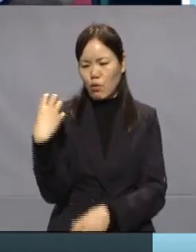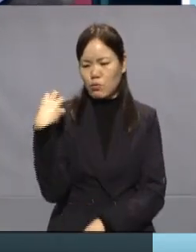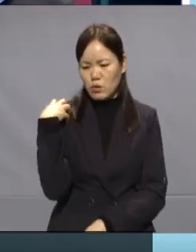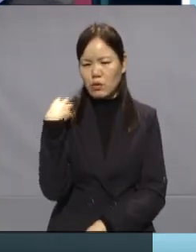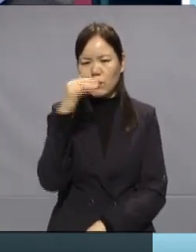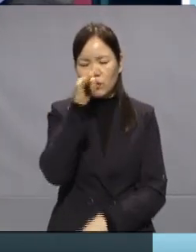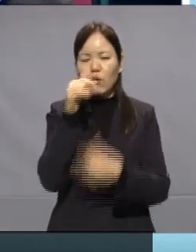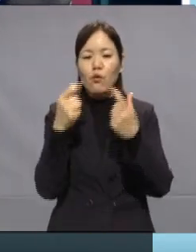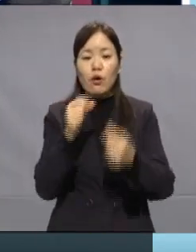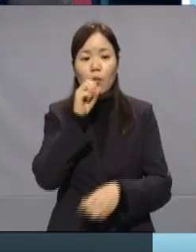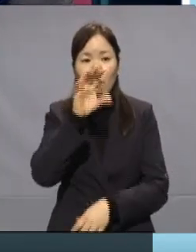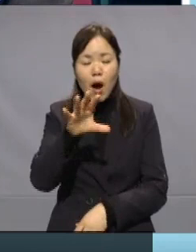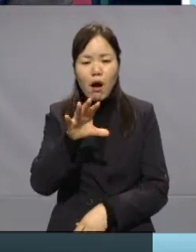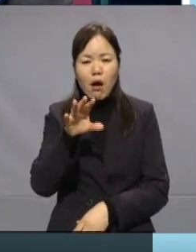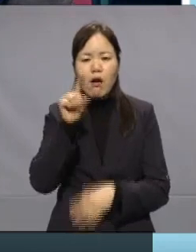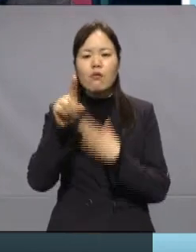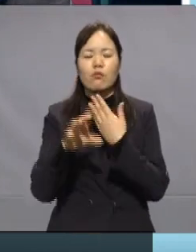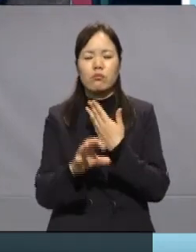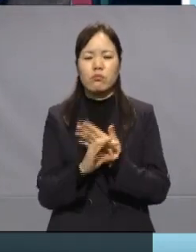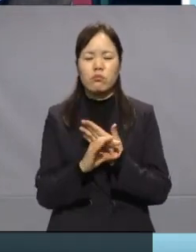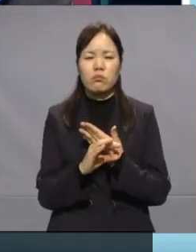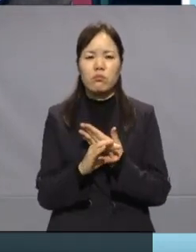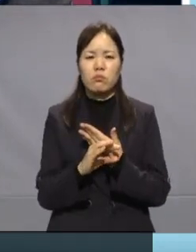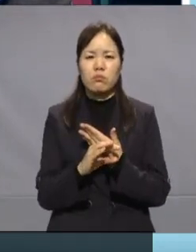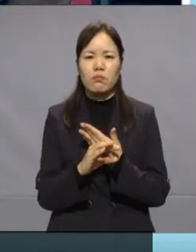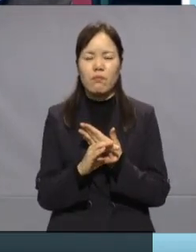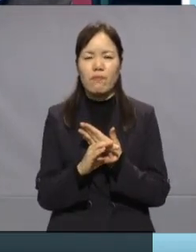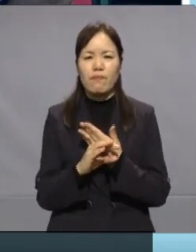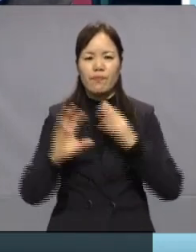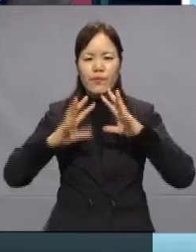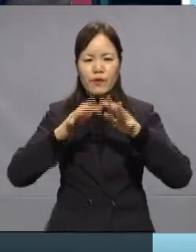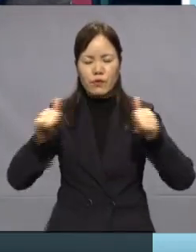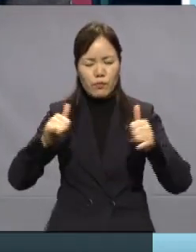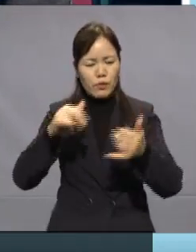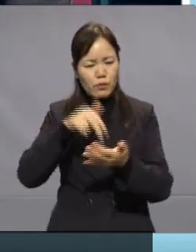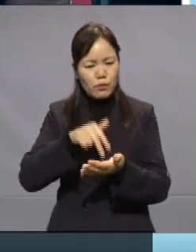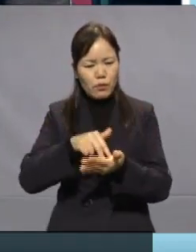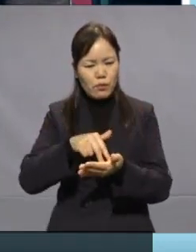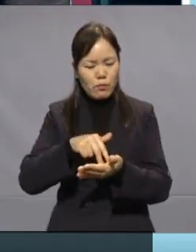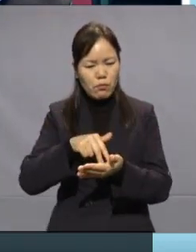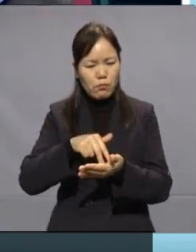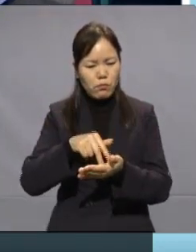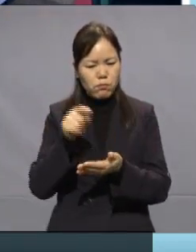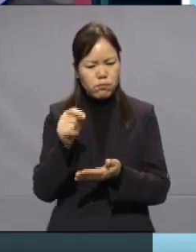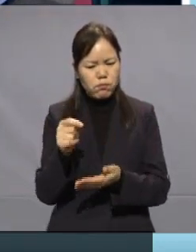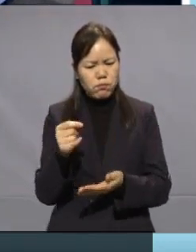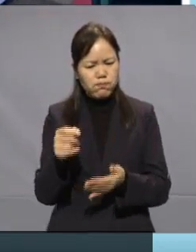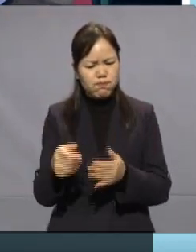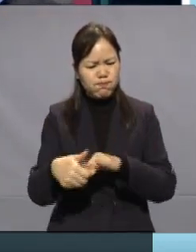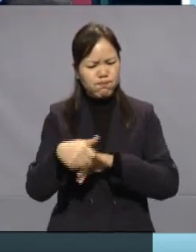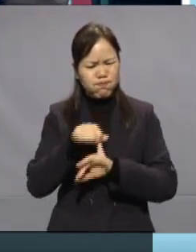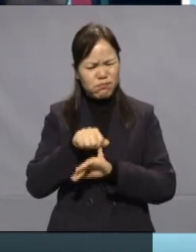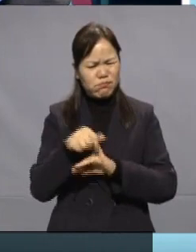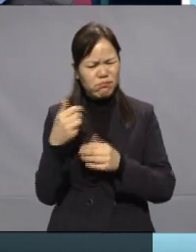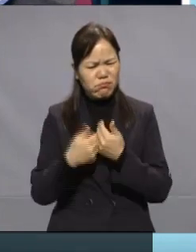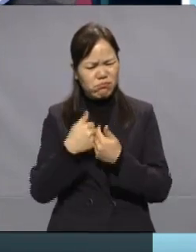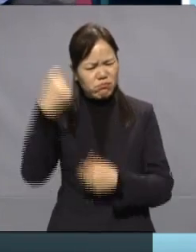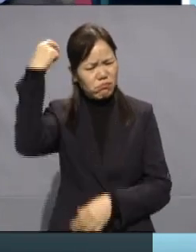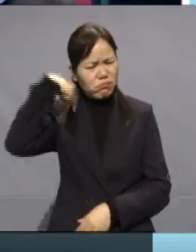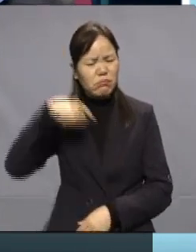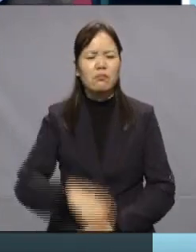것처럼 얘기를 하면 이게 그 사실은 국민들 받아들이기에는 어 약간 거부감이 있는